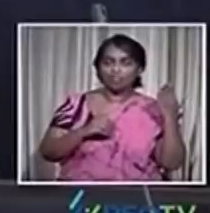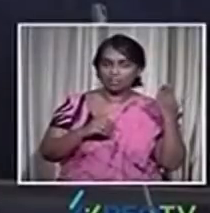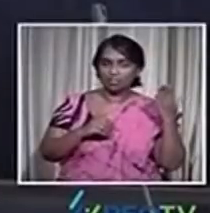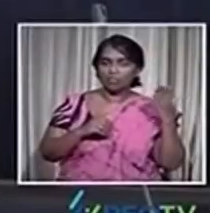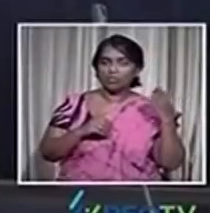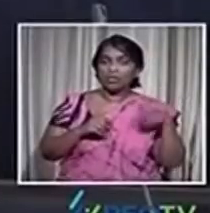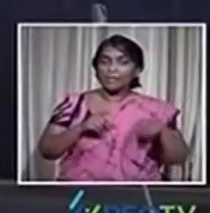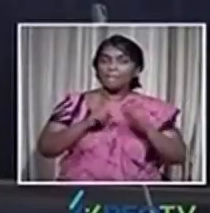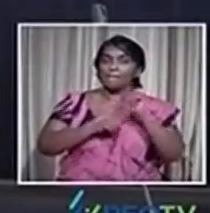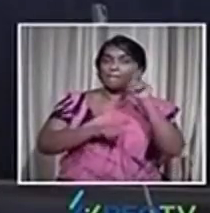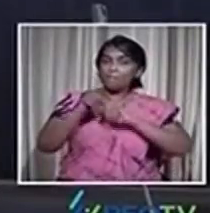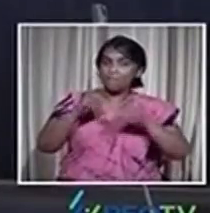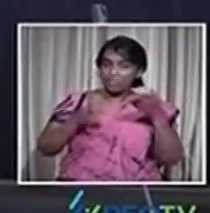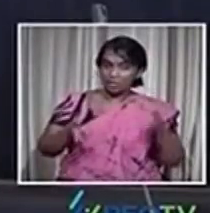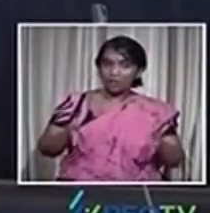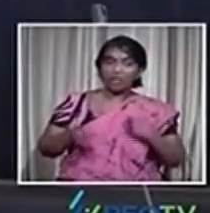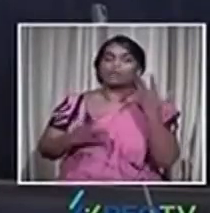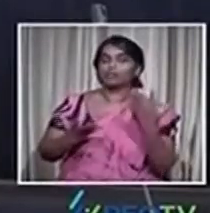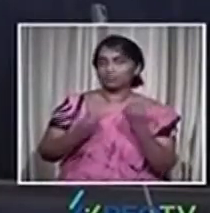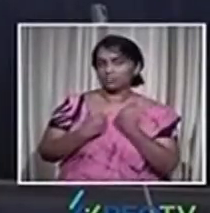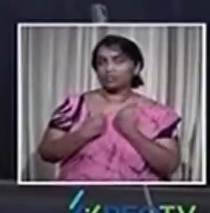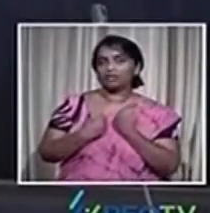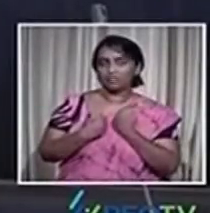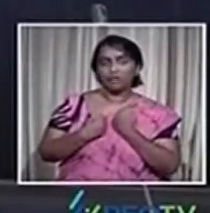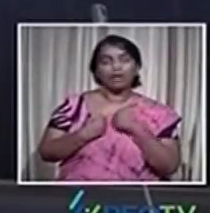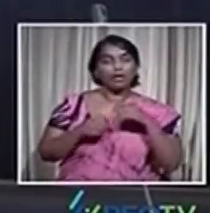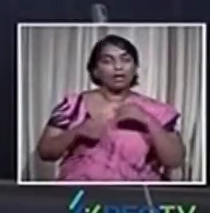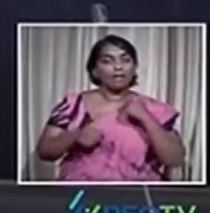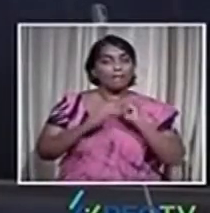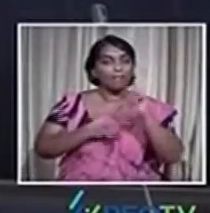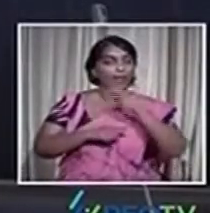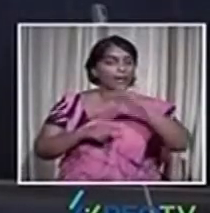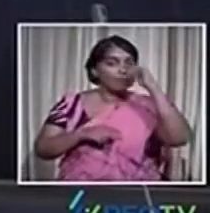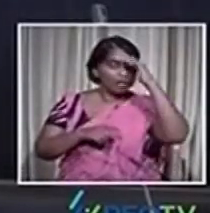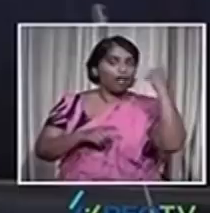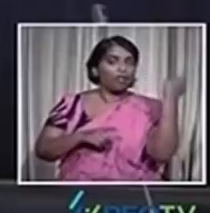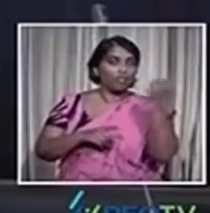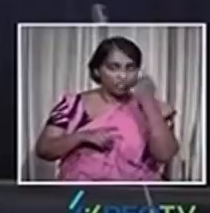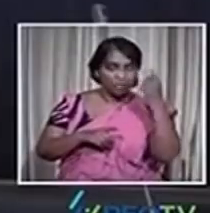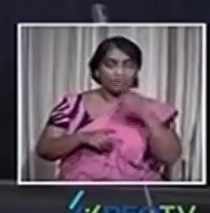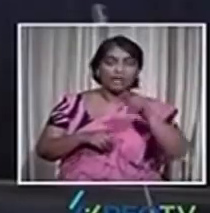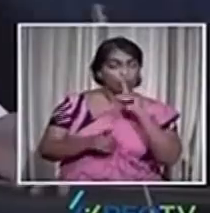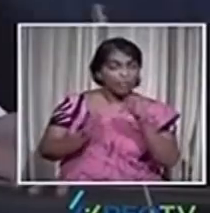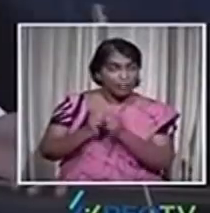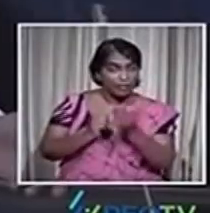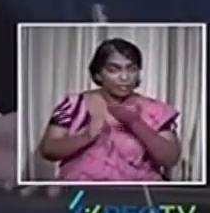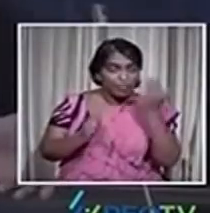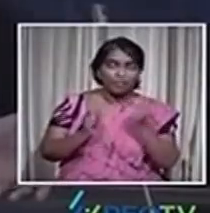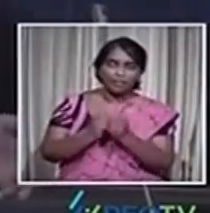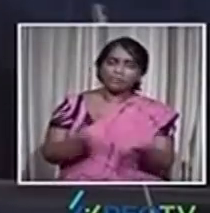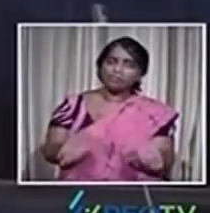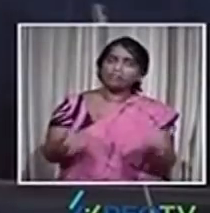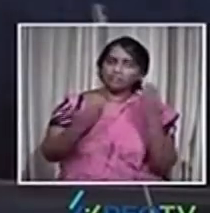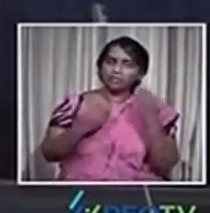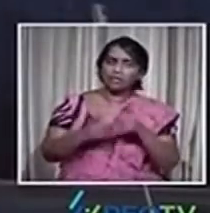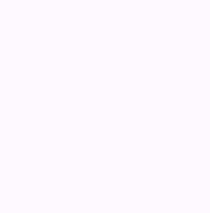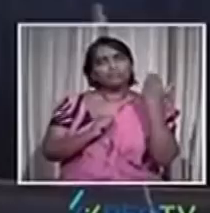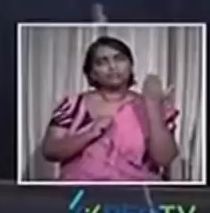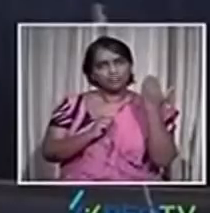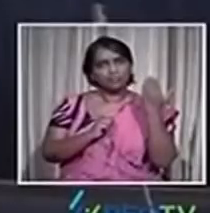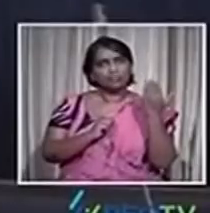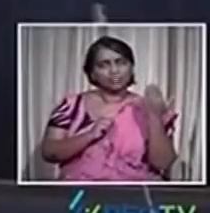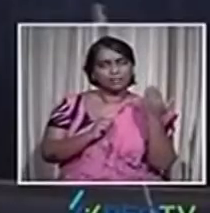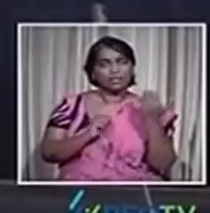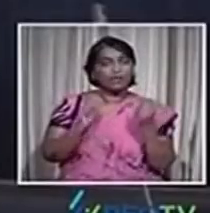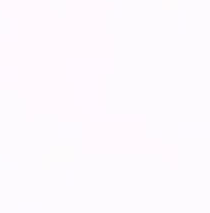MPs. Then make him prime minister. Form a cabinet afterwards and carry on. If you can do it, go ahead. It can't be done. අයි කිය කිය ඉන්නේ නැත්තේ